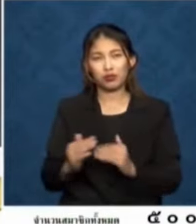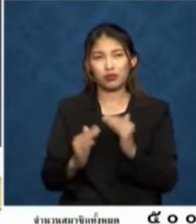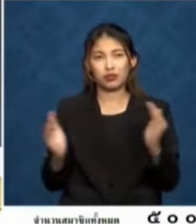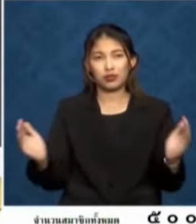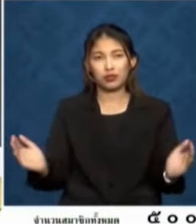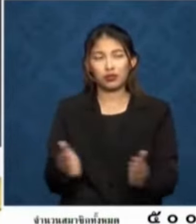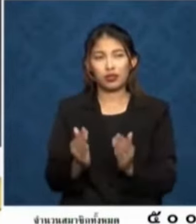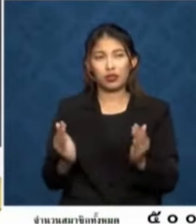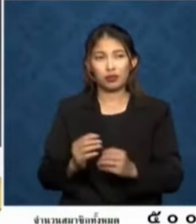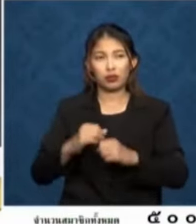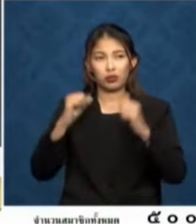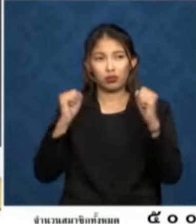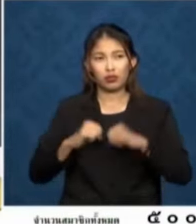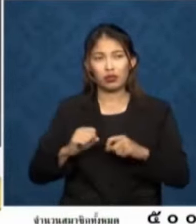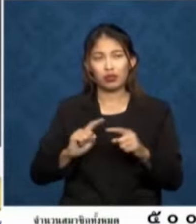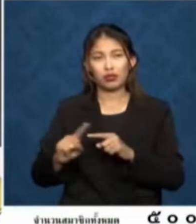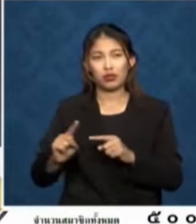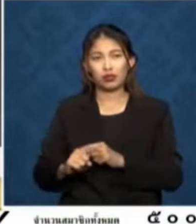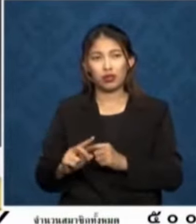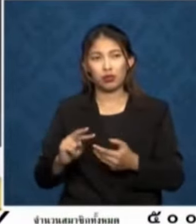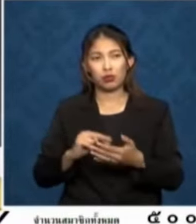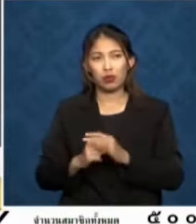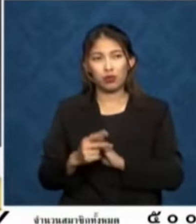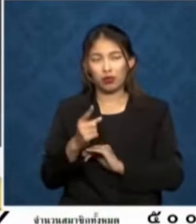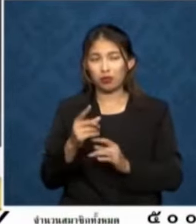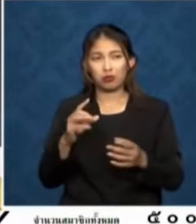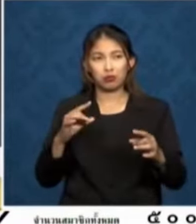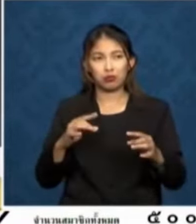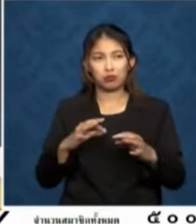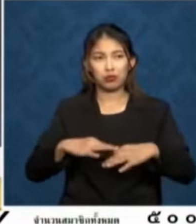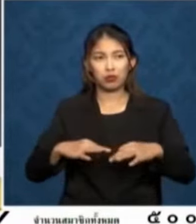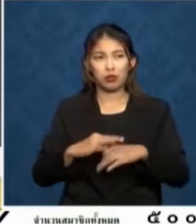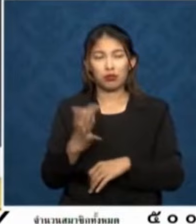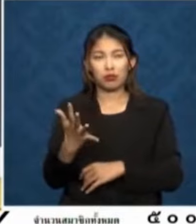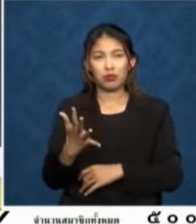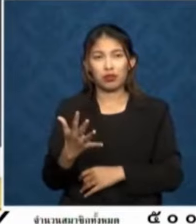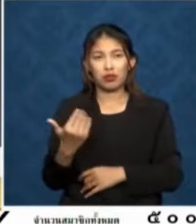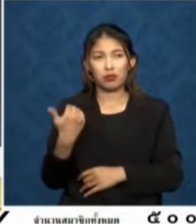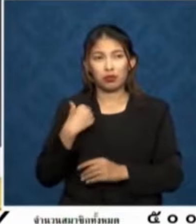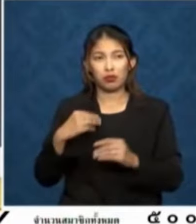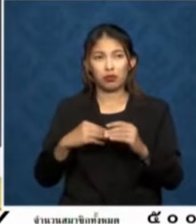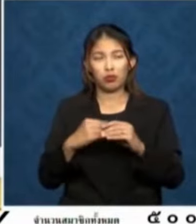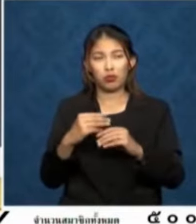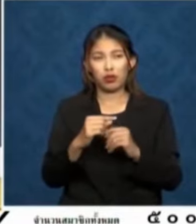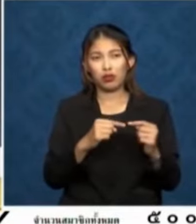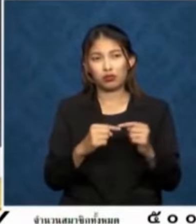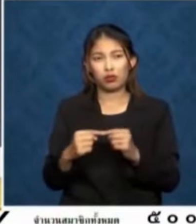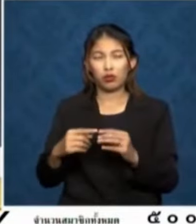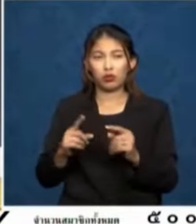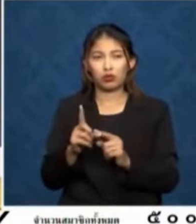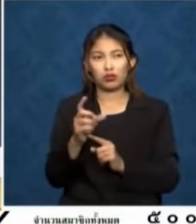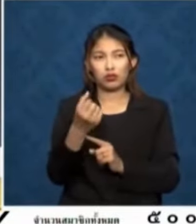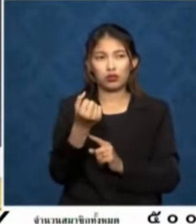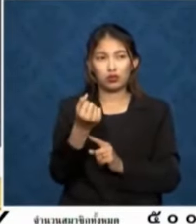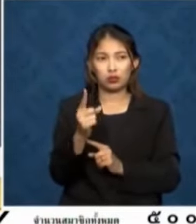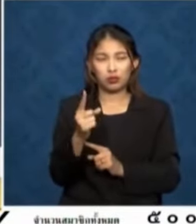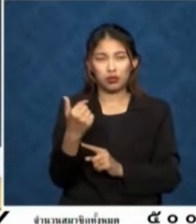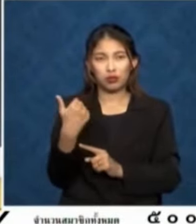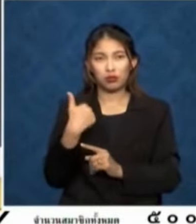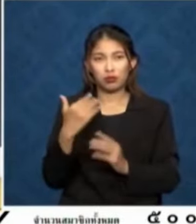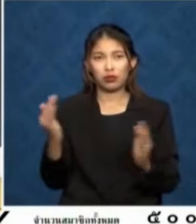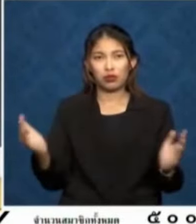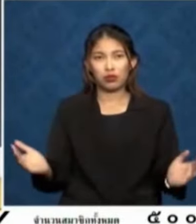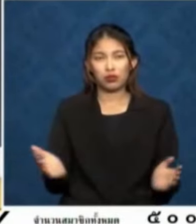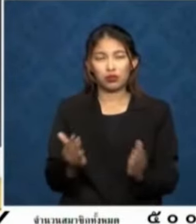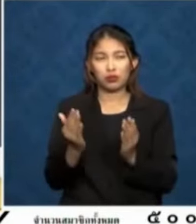สินใจนะคะตรงนี้ยังไม่ใช่ประเด็นค่ะท่านประธานดิฉันมาดูโครงการต่อบต่อไปโครงการที่ 11โครงการส่งเสริม